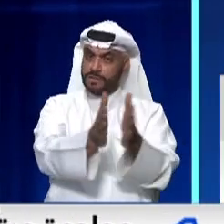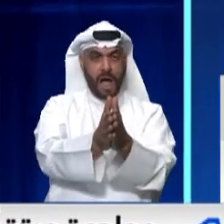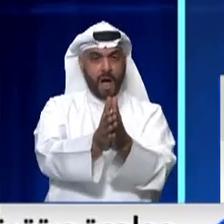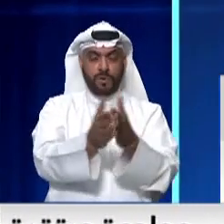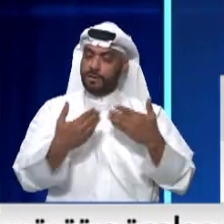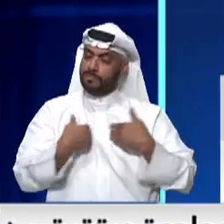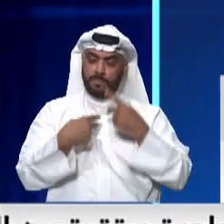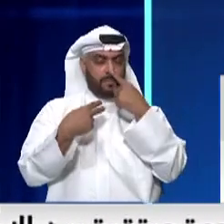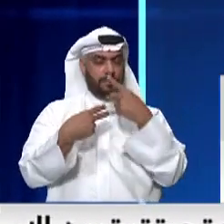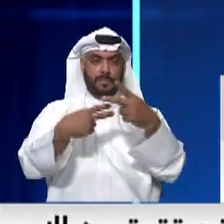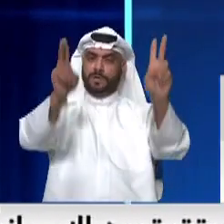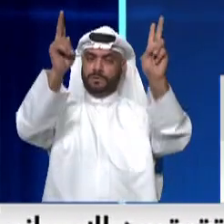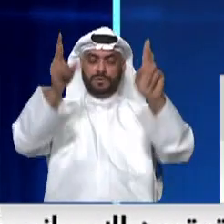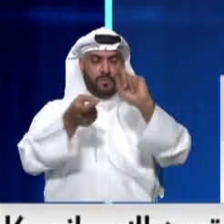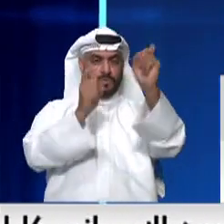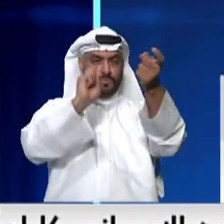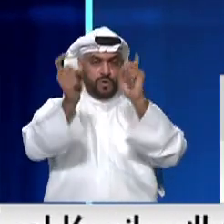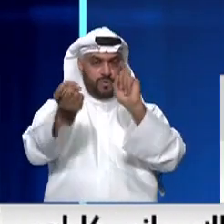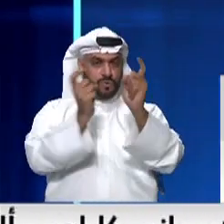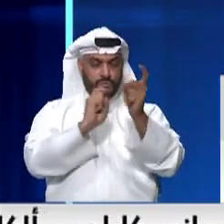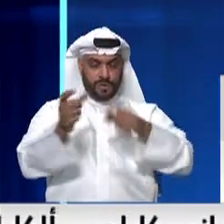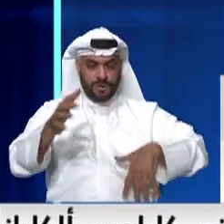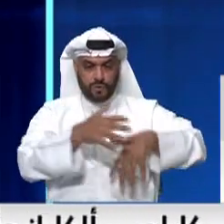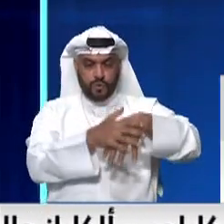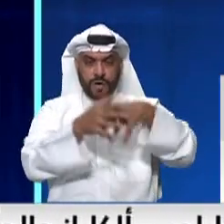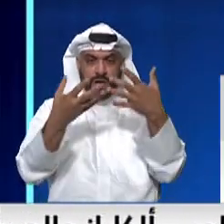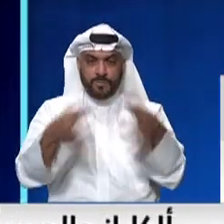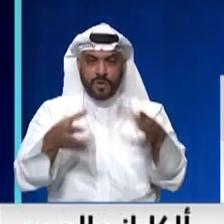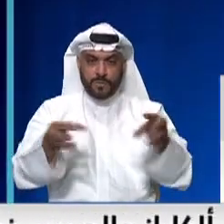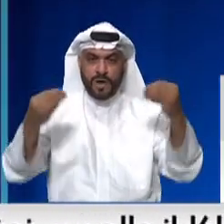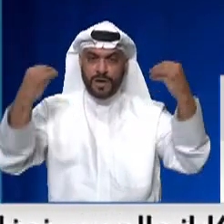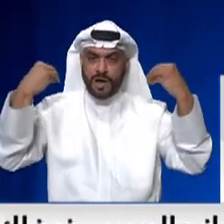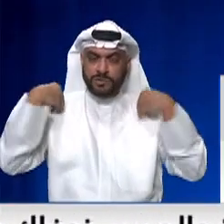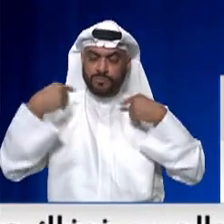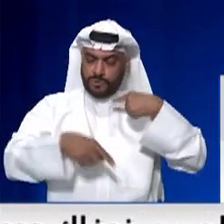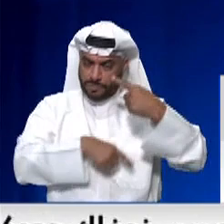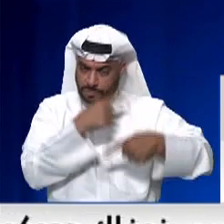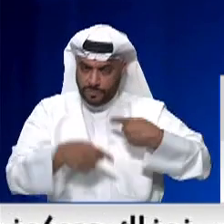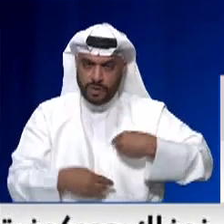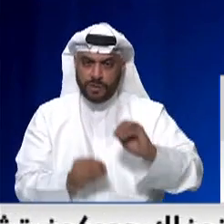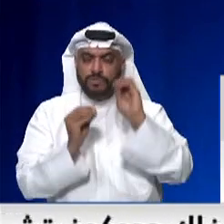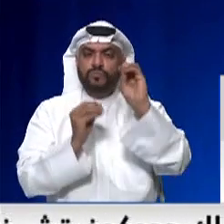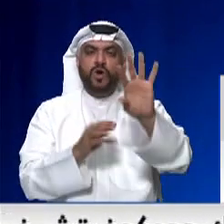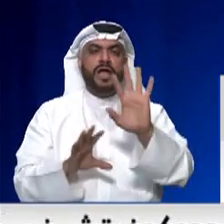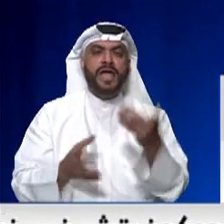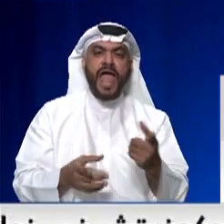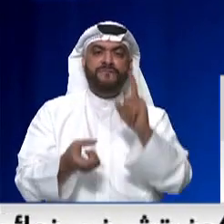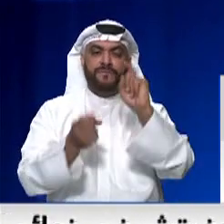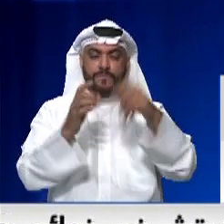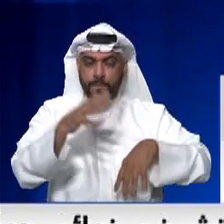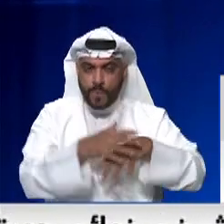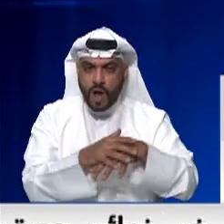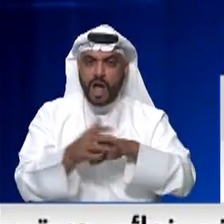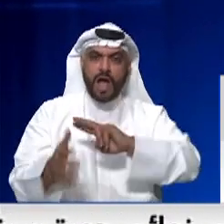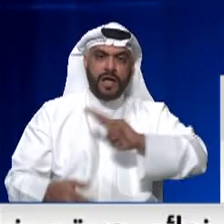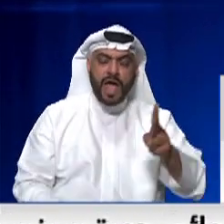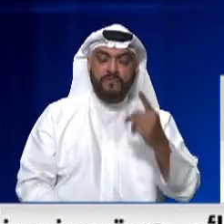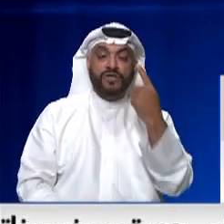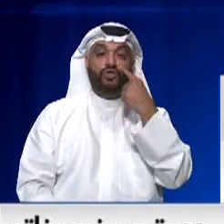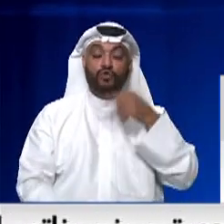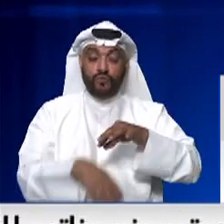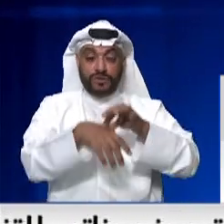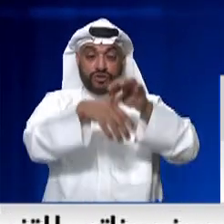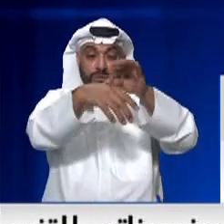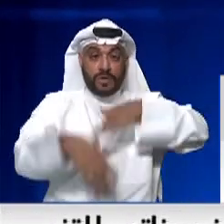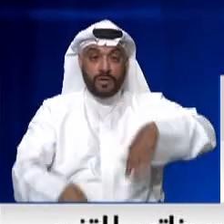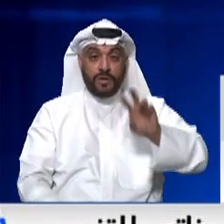بمتابعة المسابقات الرياضية للاتحاد الكويتي لكرة القدم والمواصلة لتسليط الضوء على النشاط الرياضي وإبرازه، فإنها